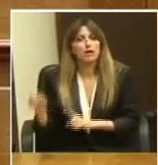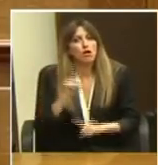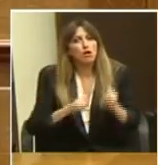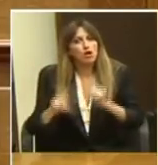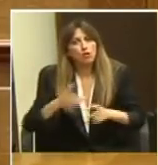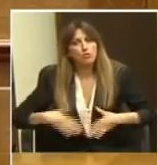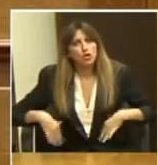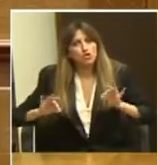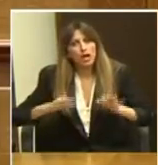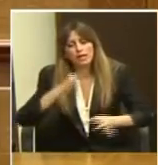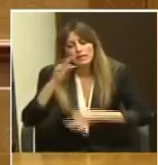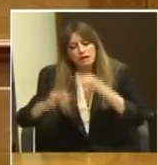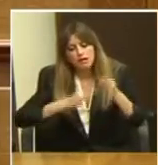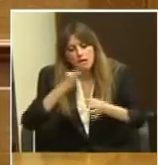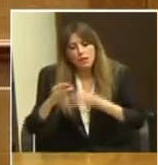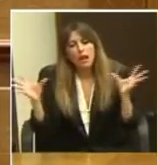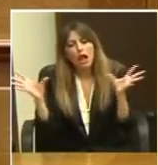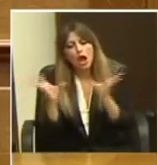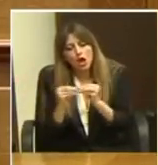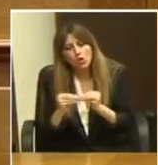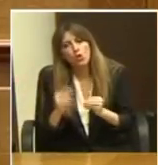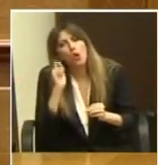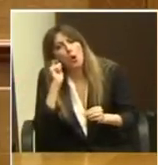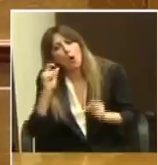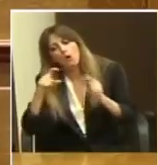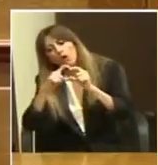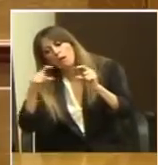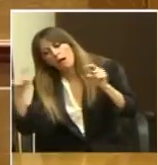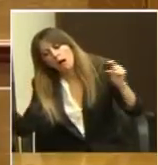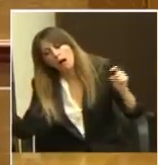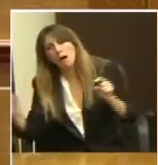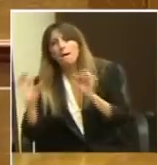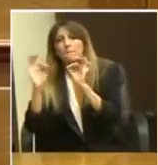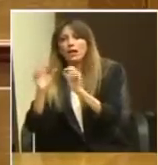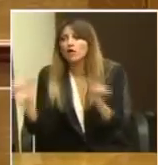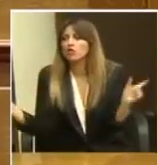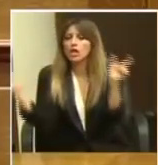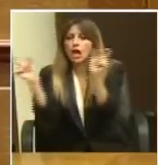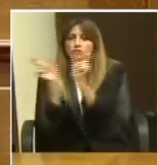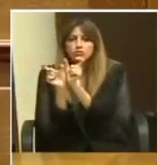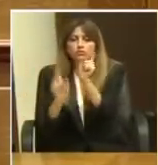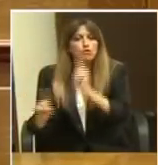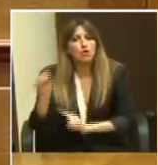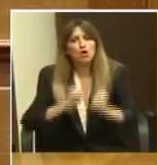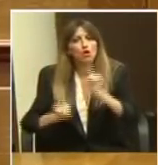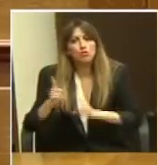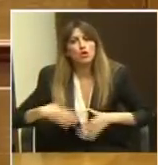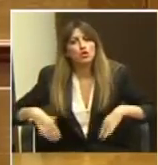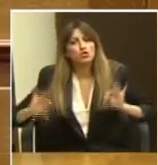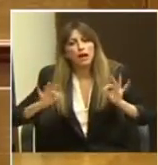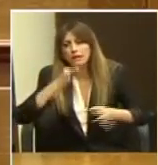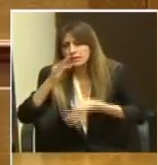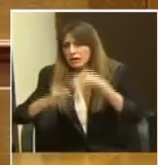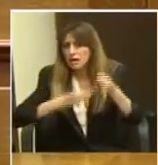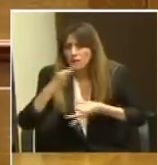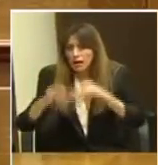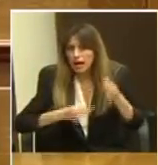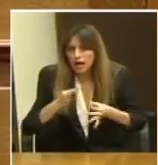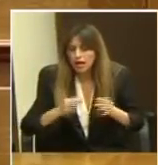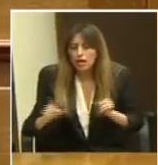διπλές ονομασίες, για σύνθετες ονομασίες, για διεθνείς ονομασίες? Ποιος μίλησε για βόρειες, νέες,